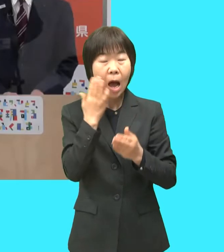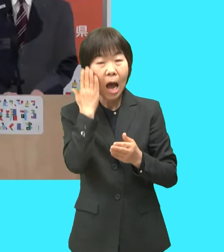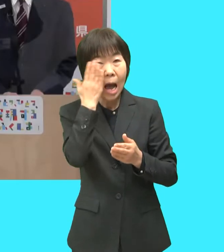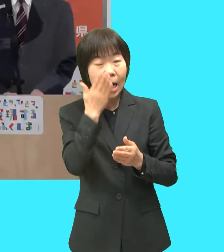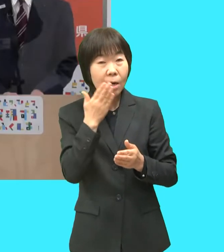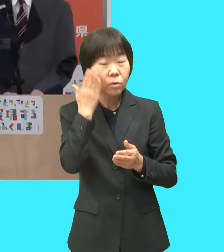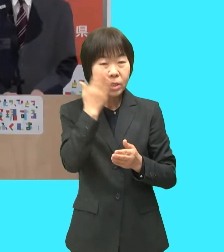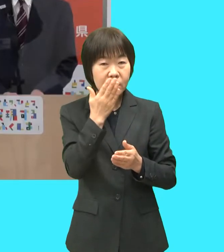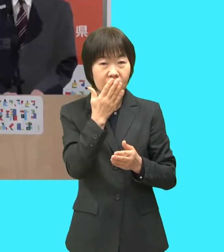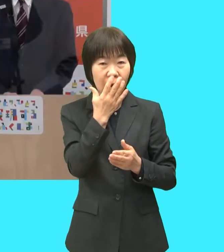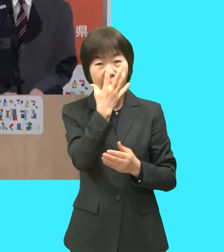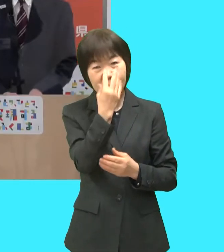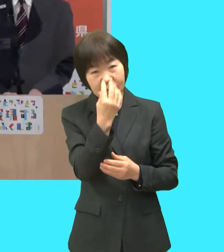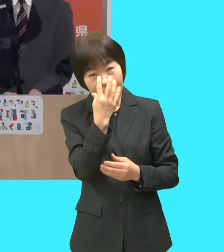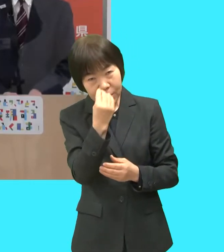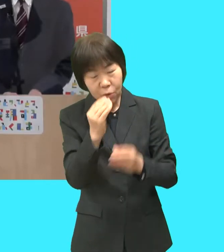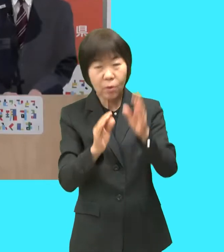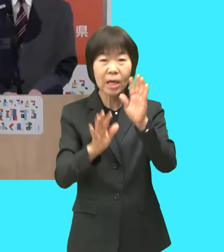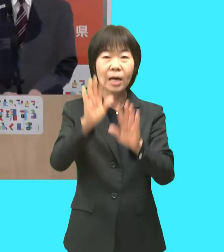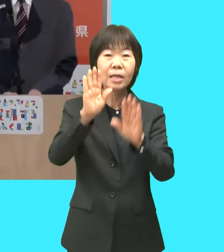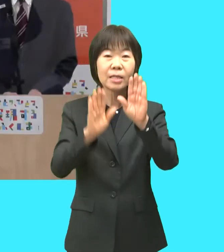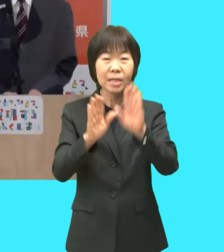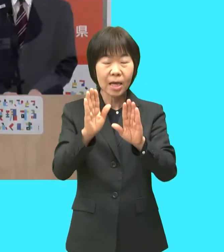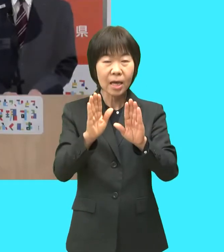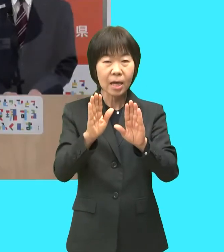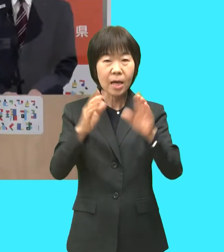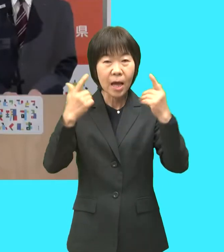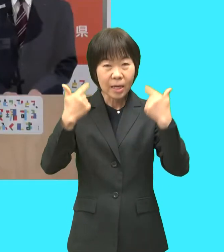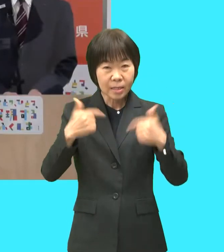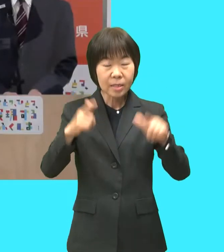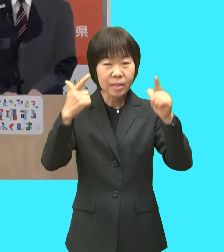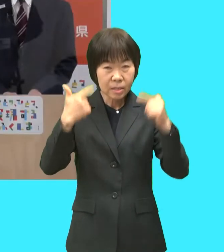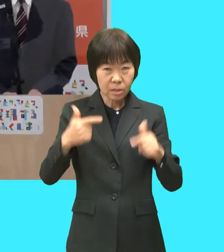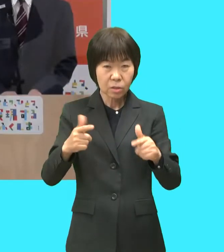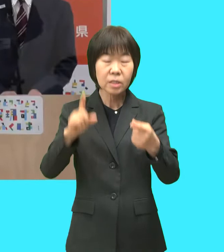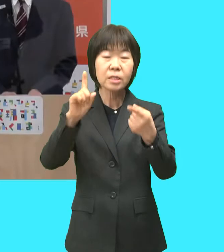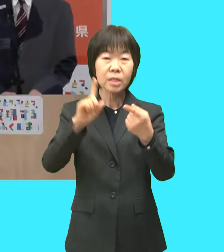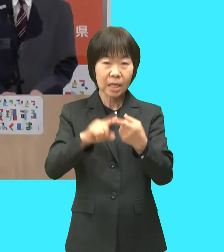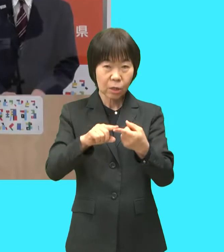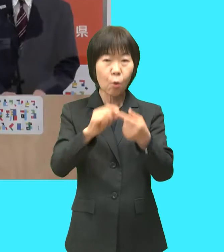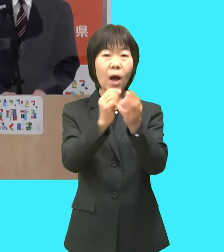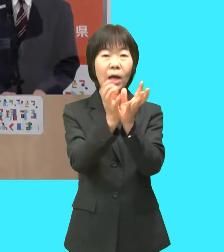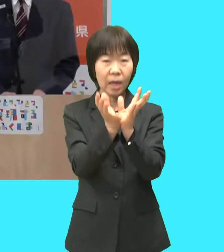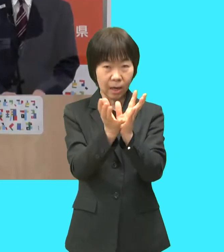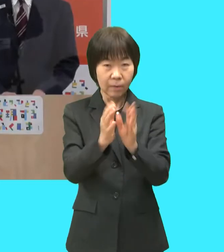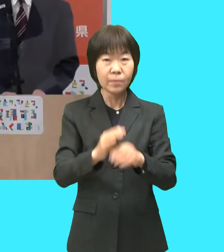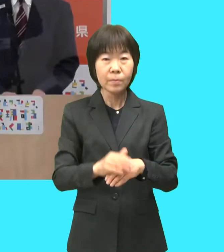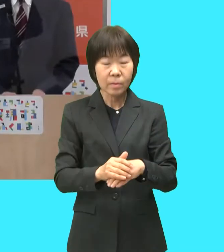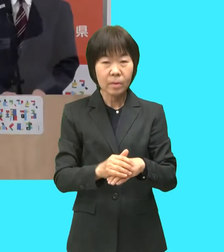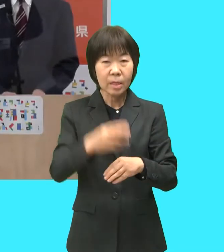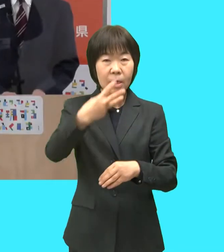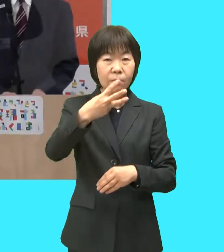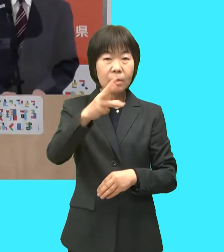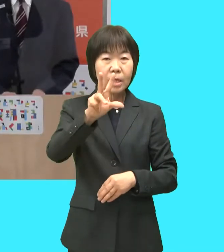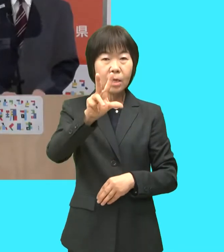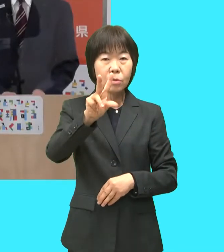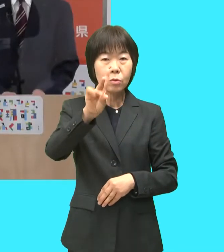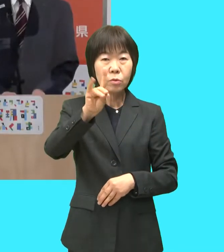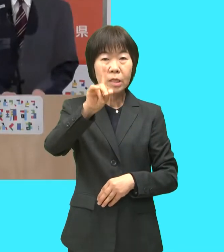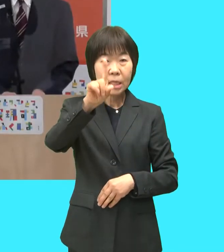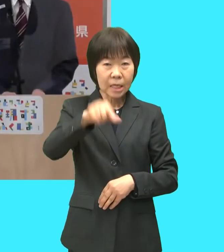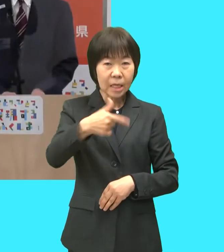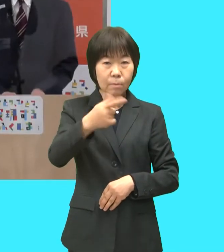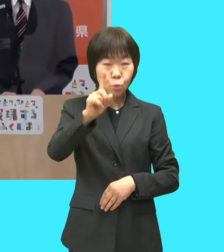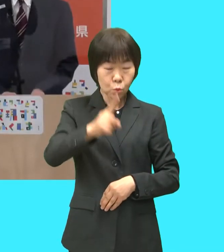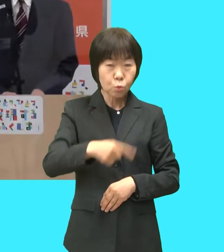外観が特徴で、カジュアルフラワーに向く品種です。ミルキームーンは